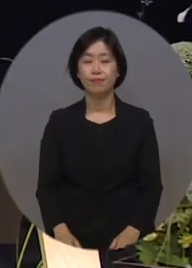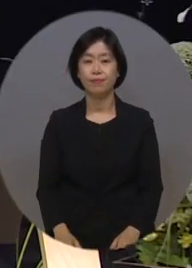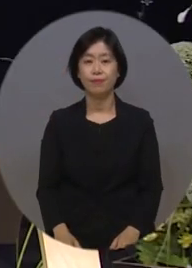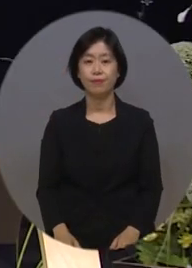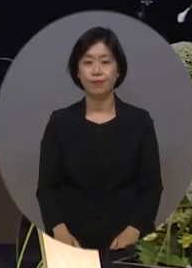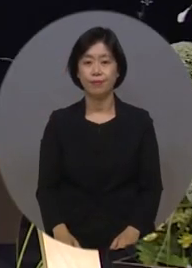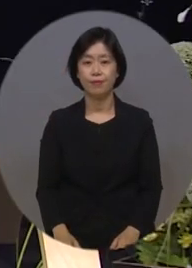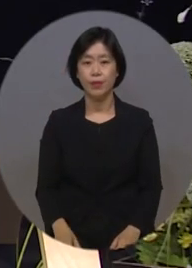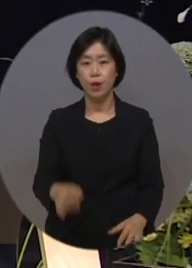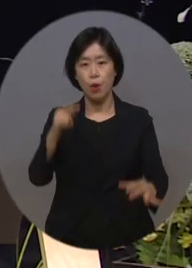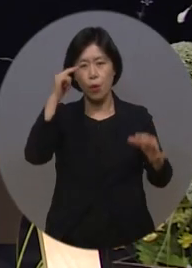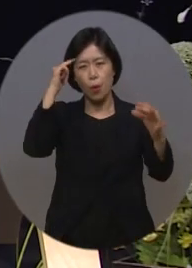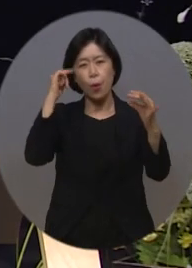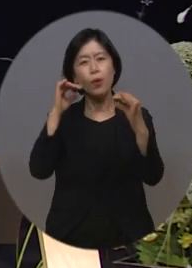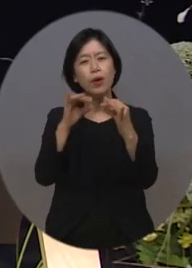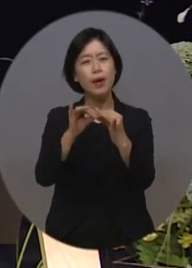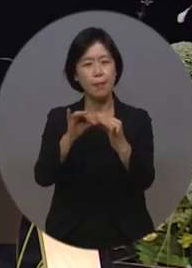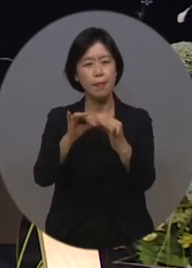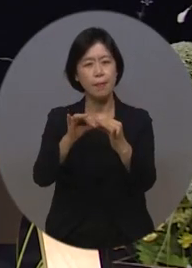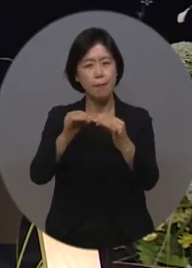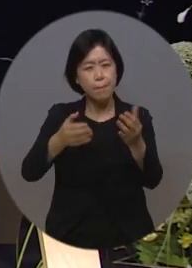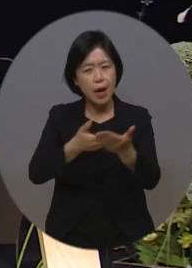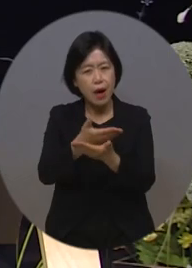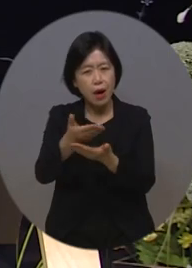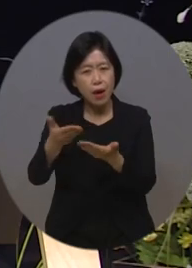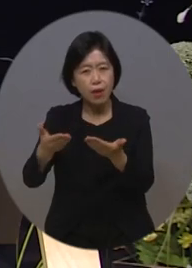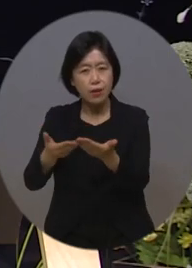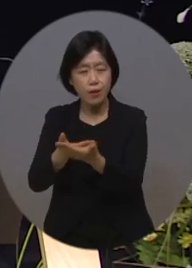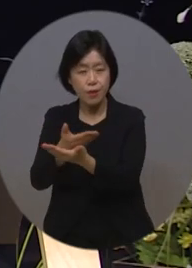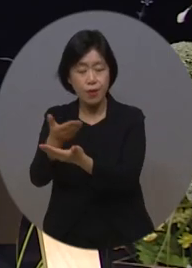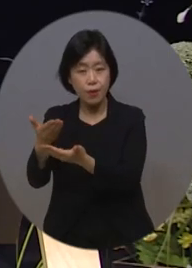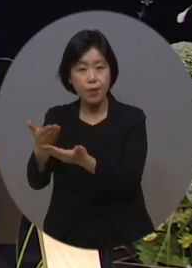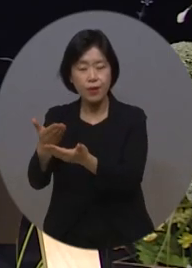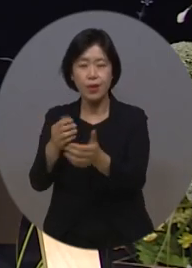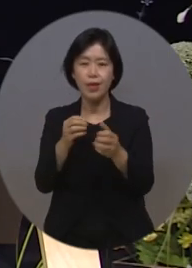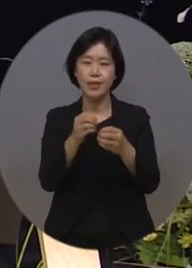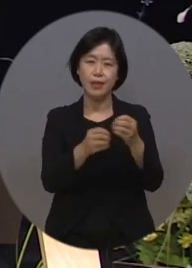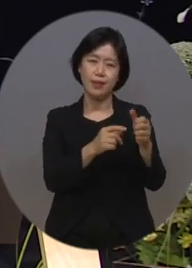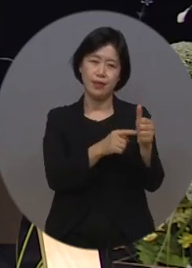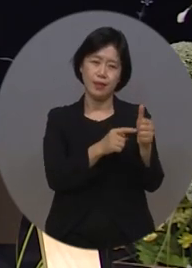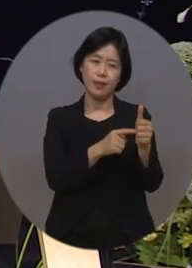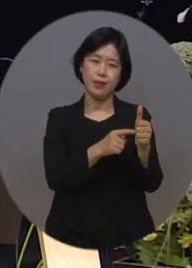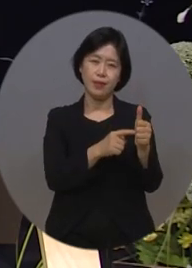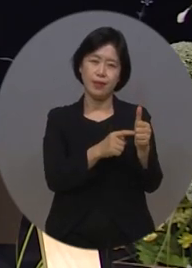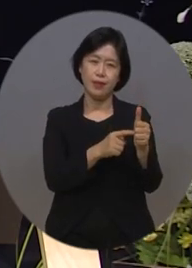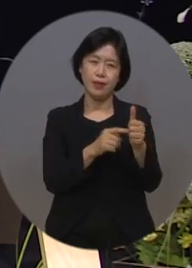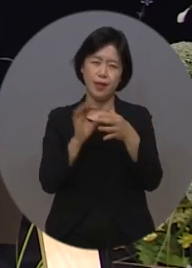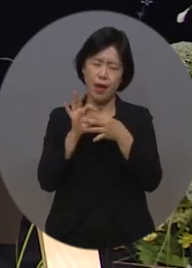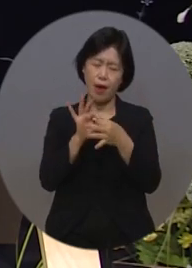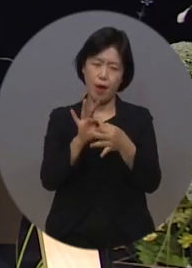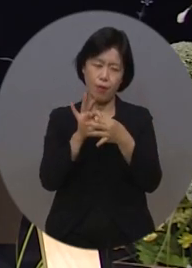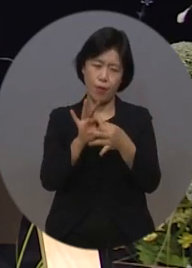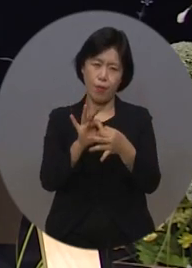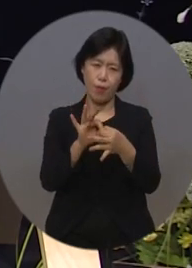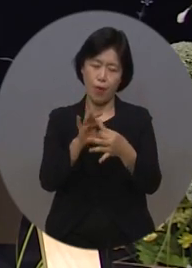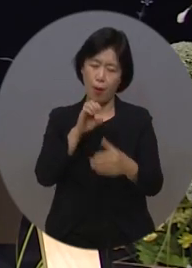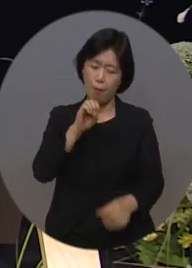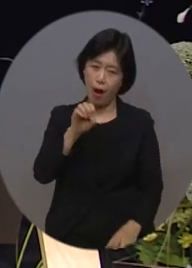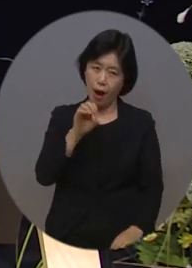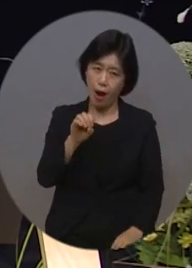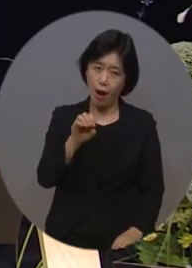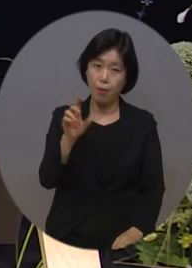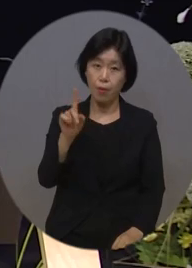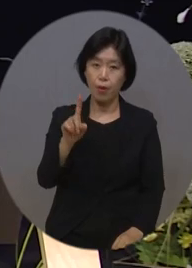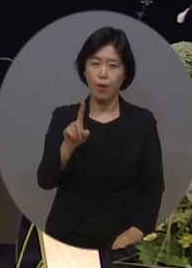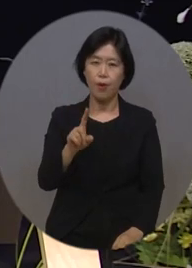이런 공간 감정은 시인이 끊임없는 관조와 탐색이 연관없던 새 단어 물,